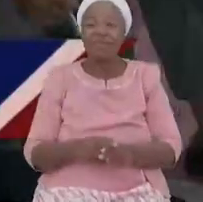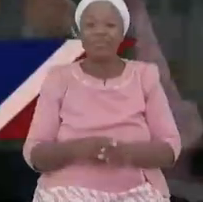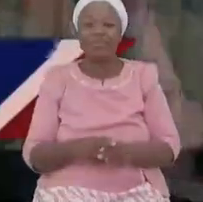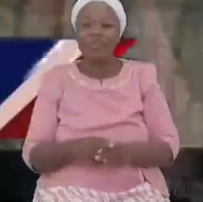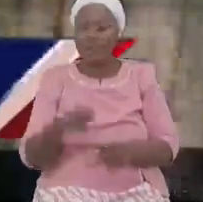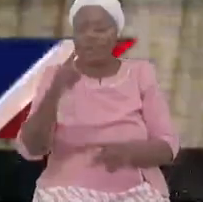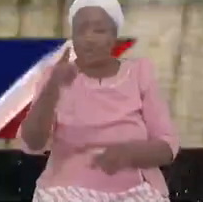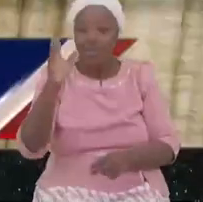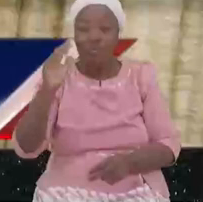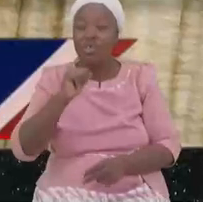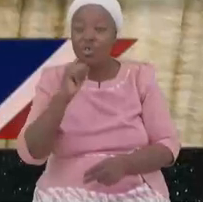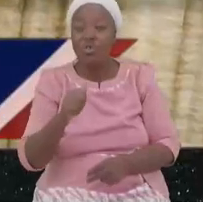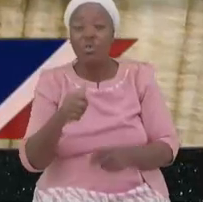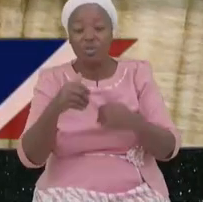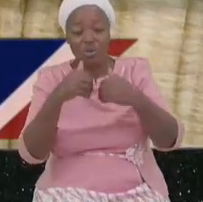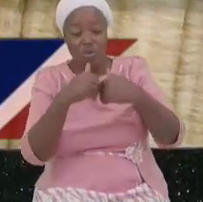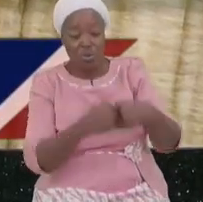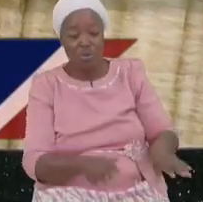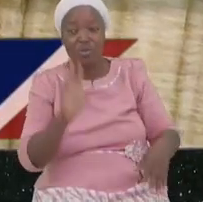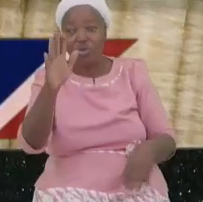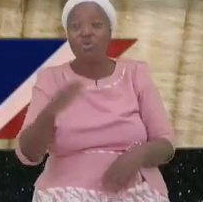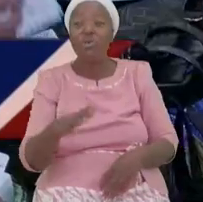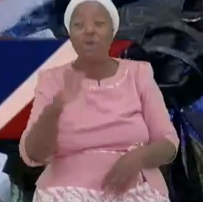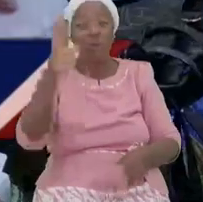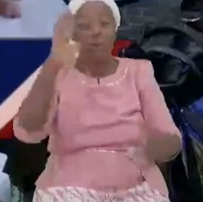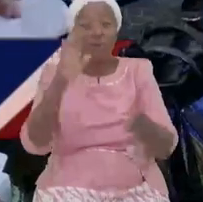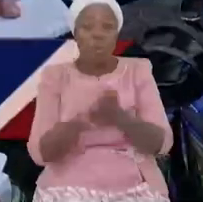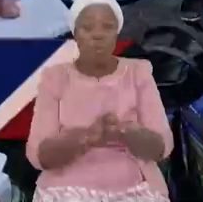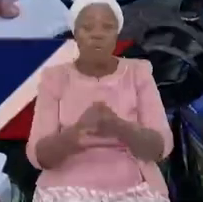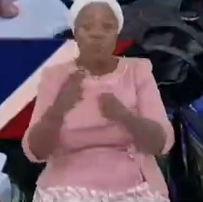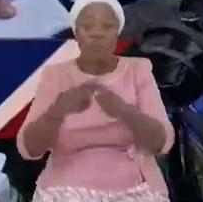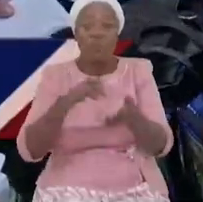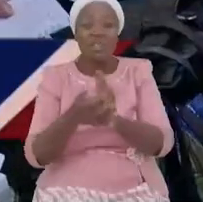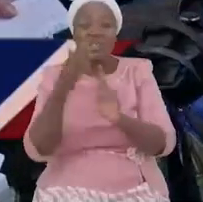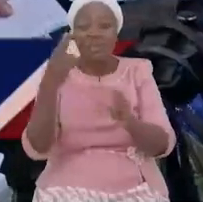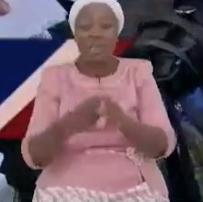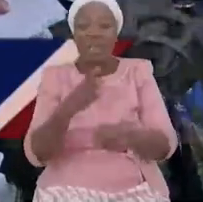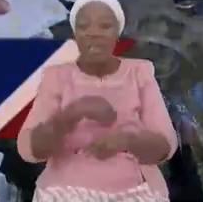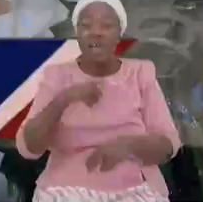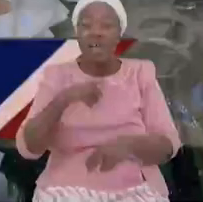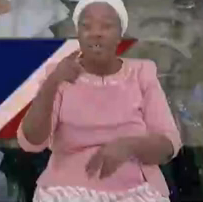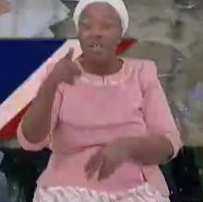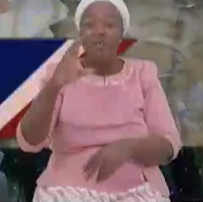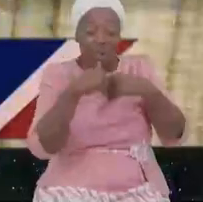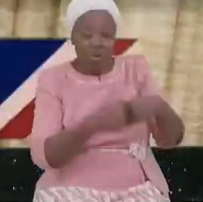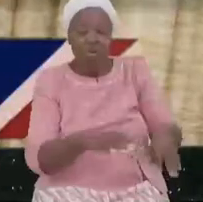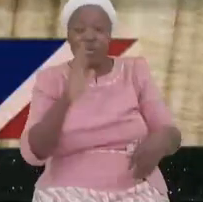Tu ne perdras pas ton épouse prématurément. Tu ne perdras pas ton mari